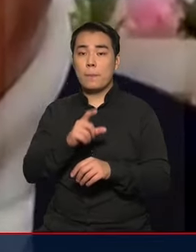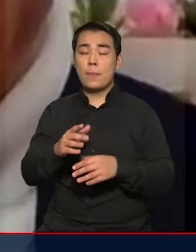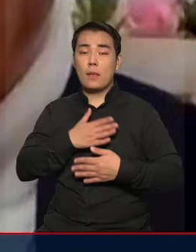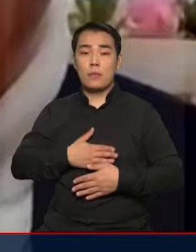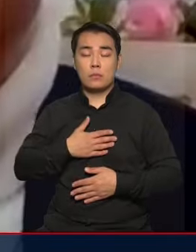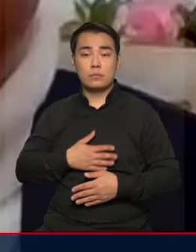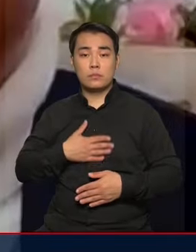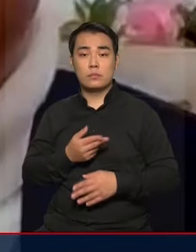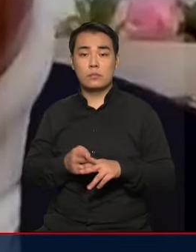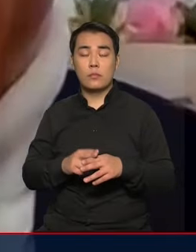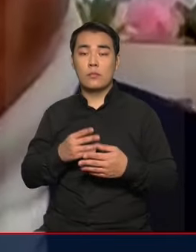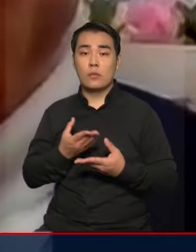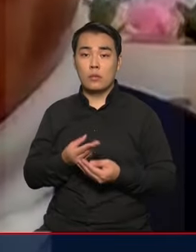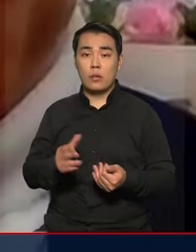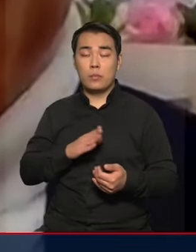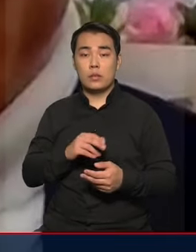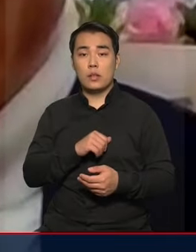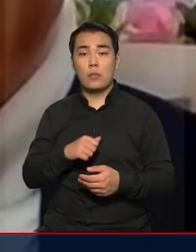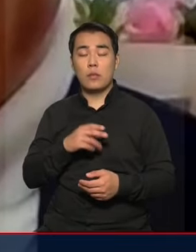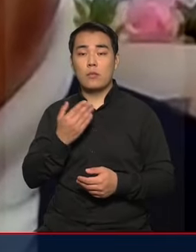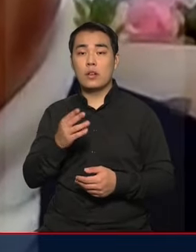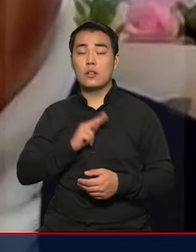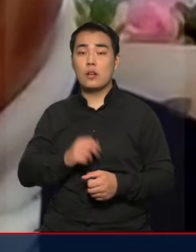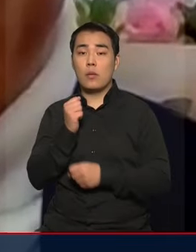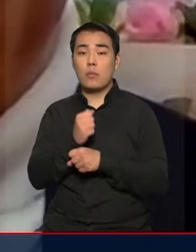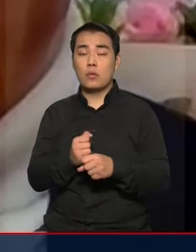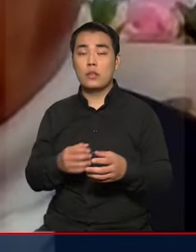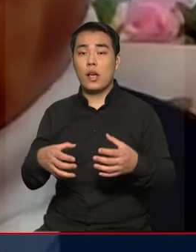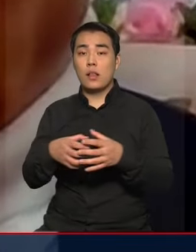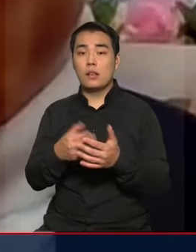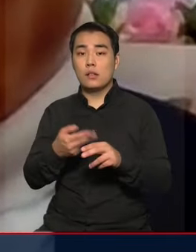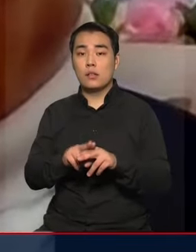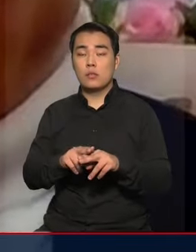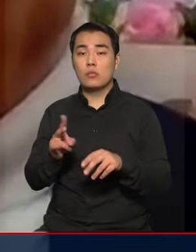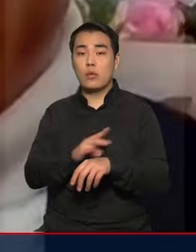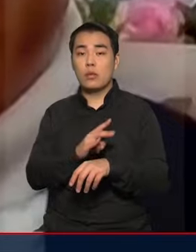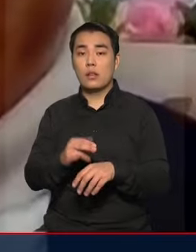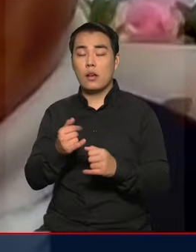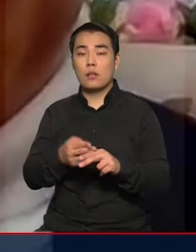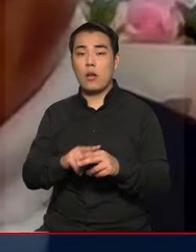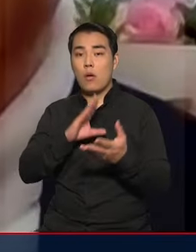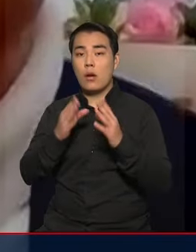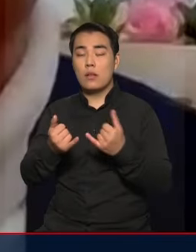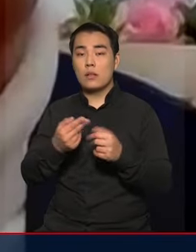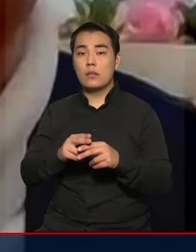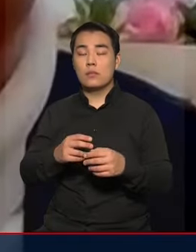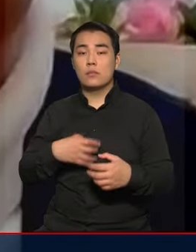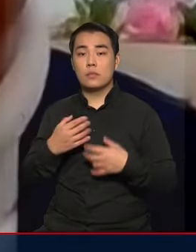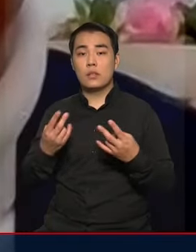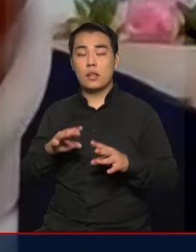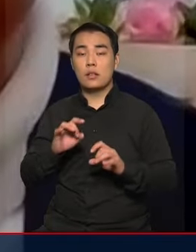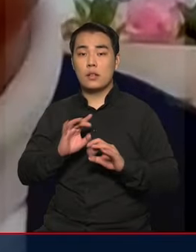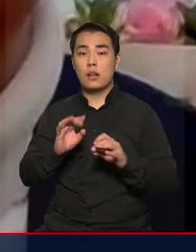ма? Мәселен, сіздің әріптесіңіз Досым Сүлейф өзінің әлеуметтік желідегі парақшасында түнде үрейге бой алдыруға негіз жоқ деп жазды,